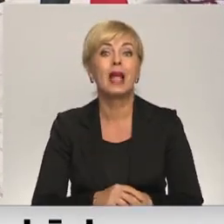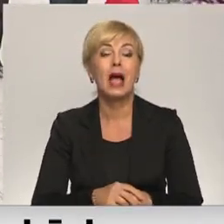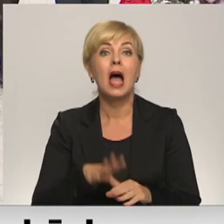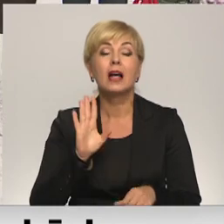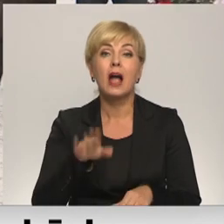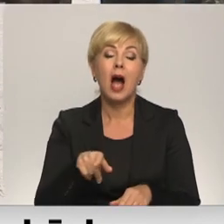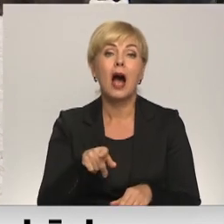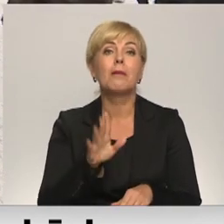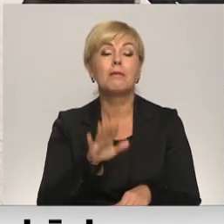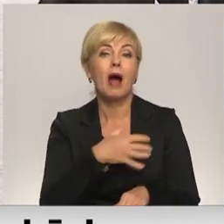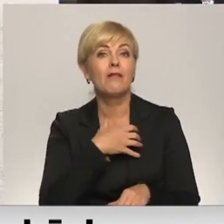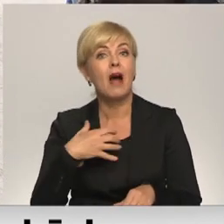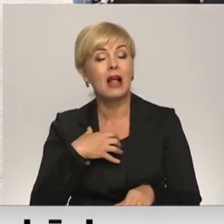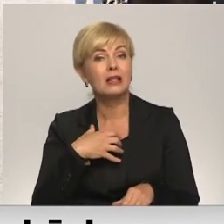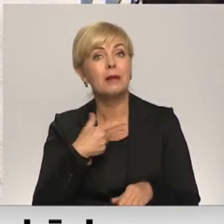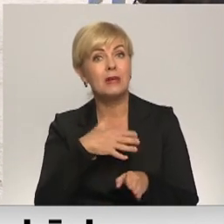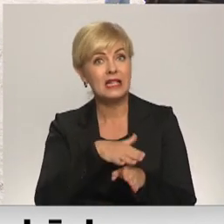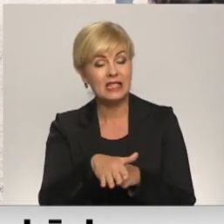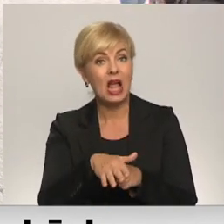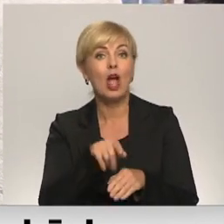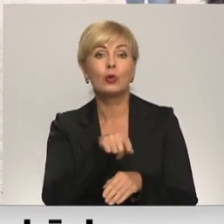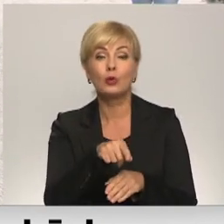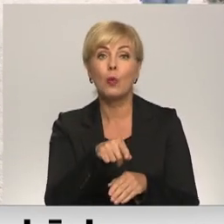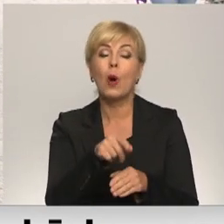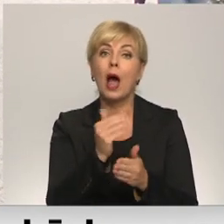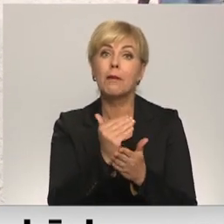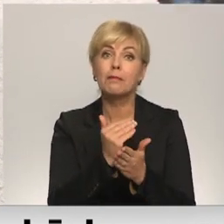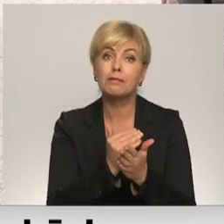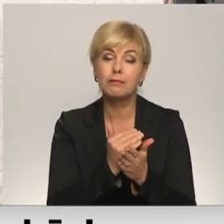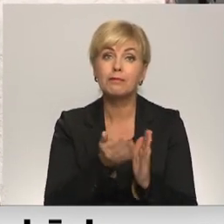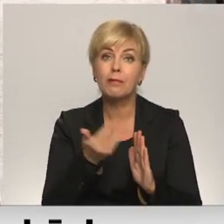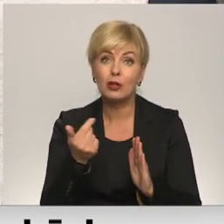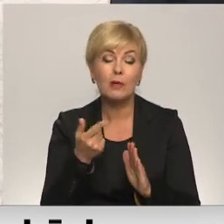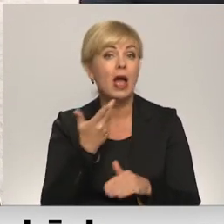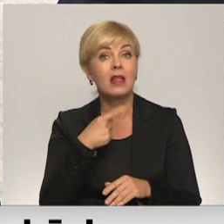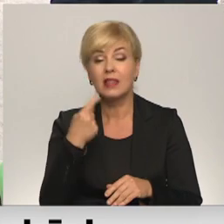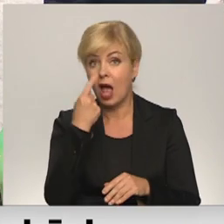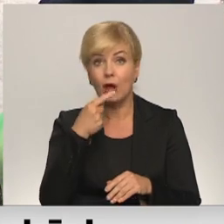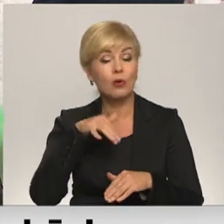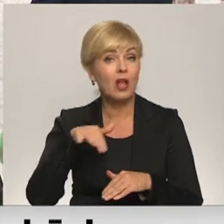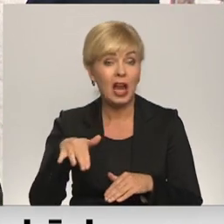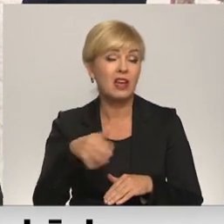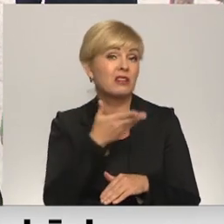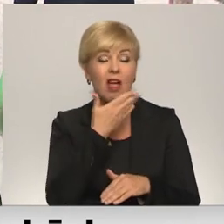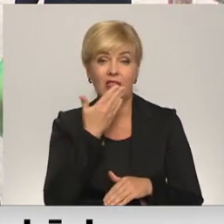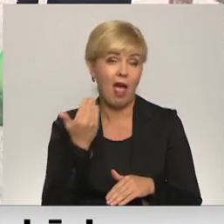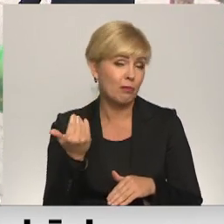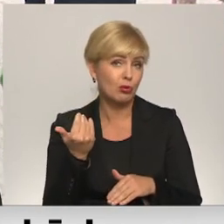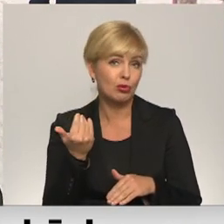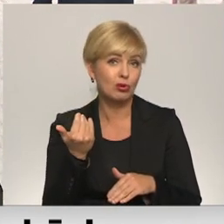bet tie kaut kādā veidā skars arī jūs? Nu, ja nekur neiet, tad jau man viņš nekur neskar. Es domāju, ka nē.